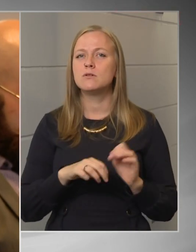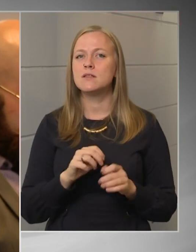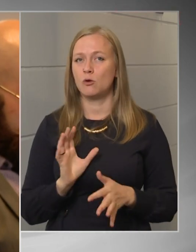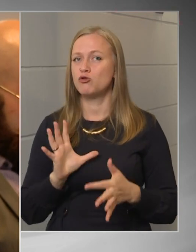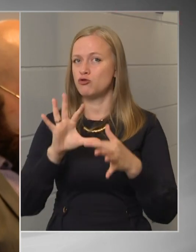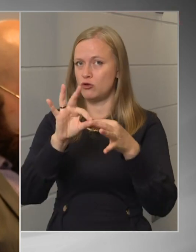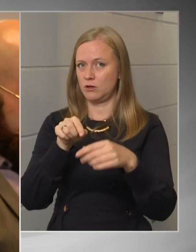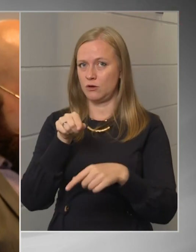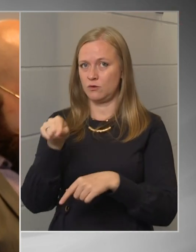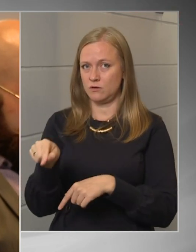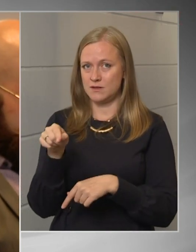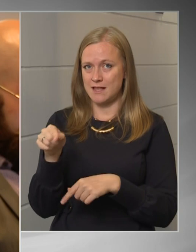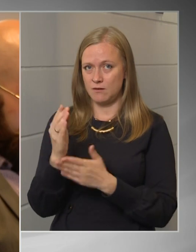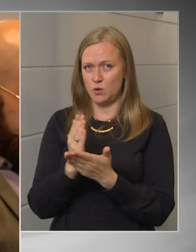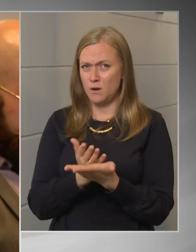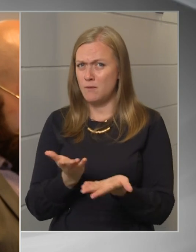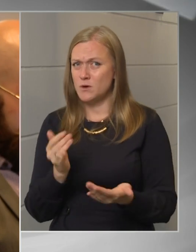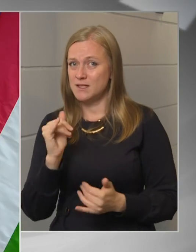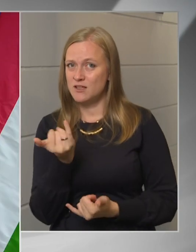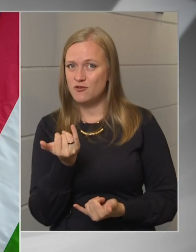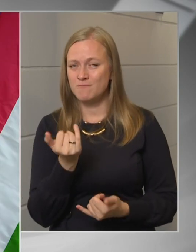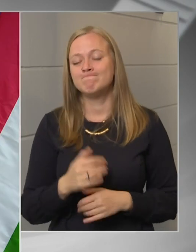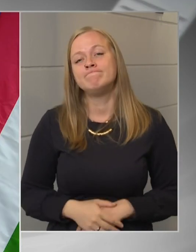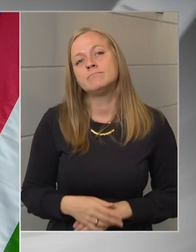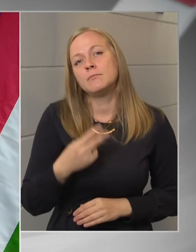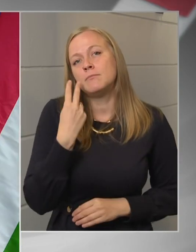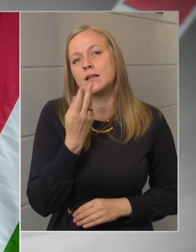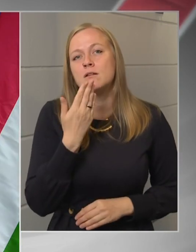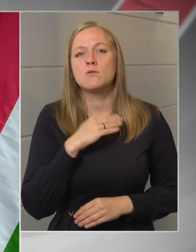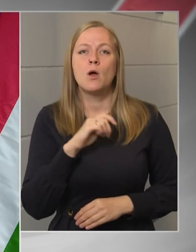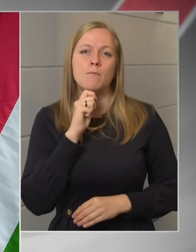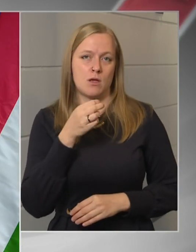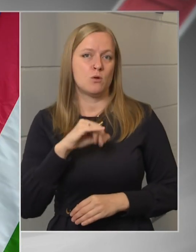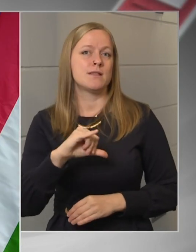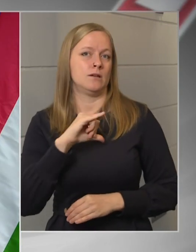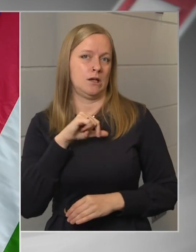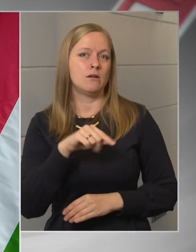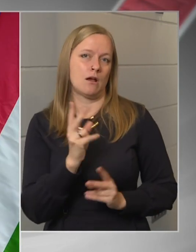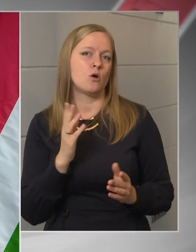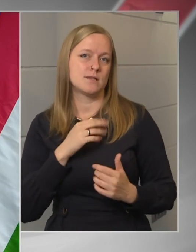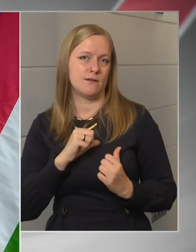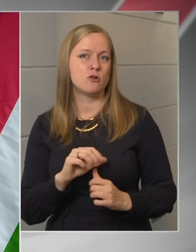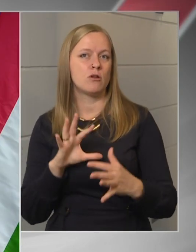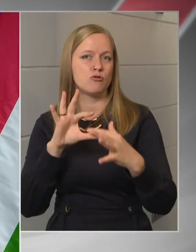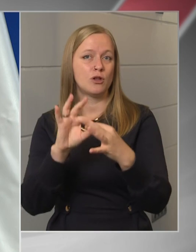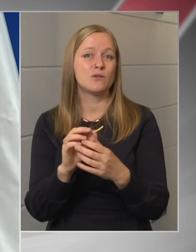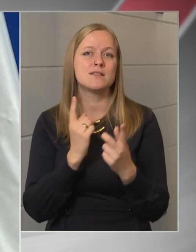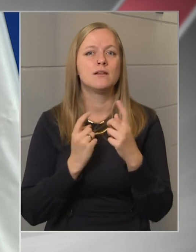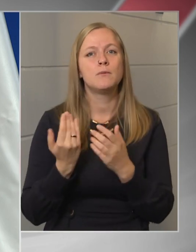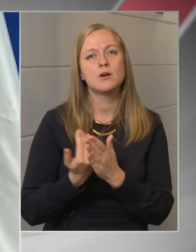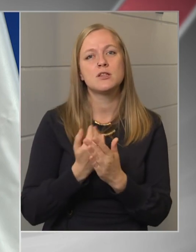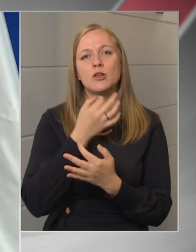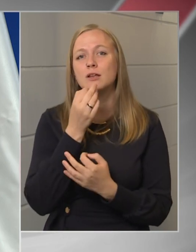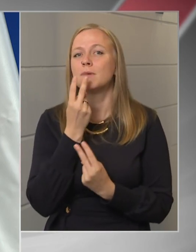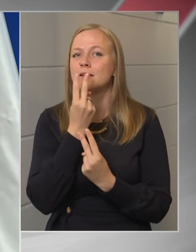csatlakozik-e ezt ez a programhoz is? Megnézzük, az ország érdekében, akkor szívesen csatlakozunk. Szerintünk gazdasági kérdésekben azt kell